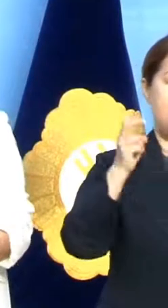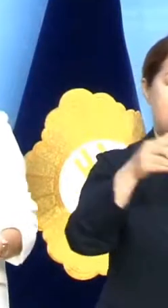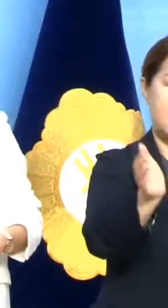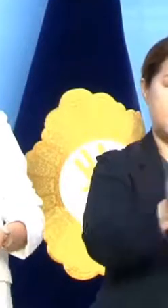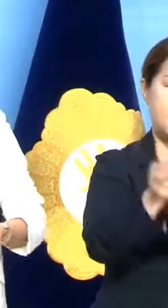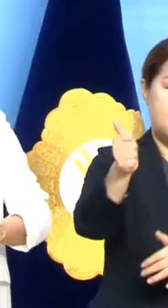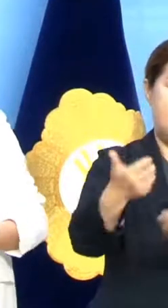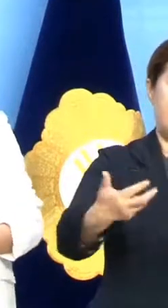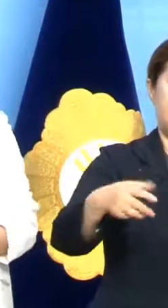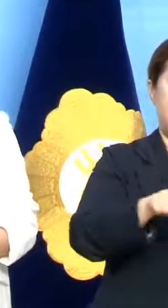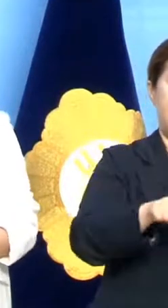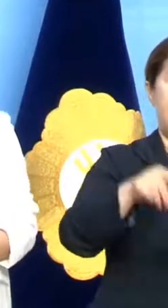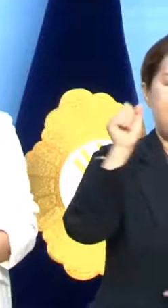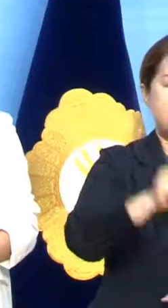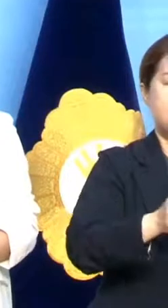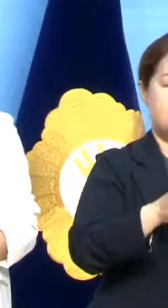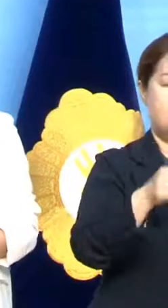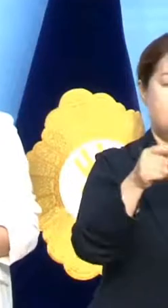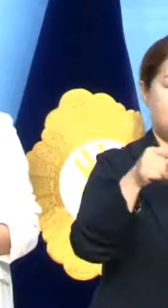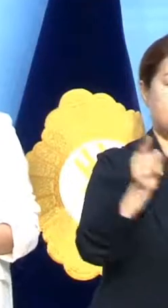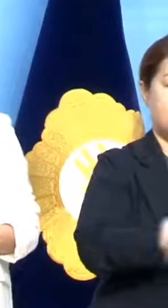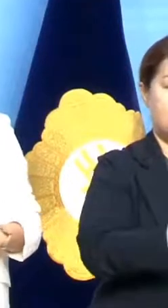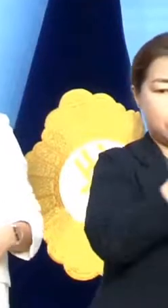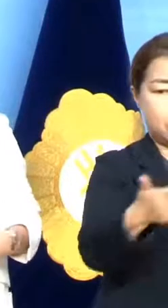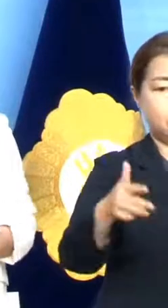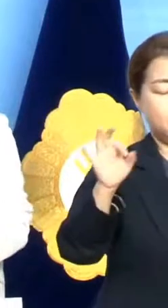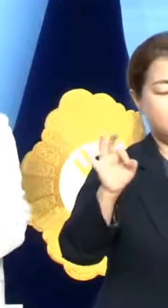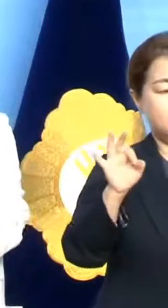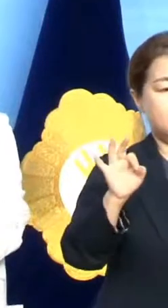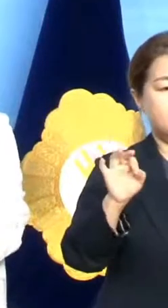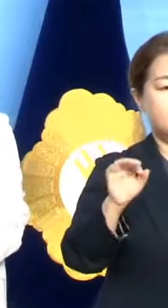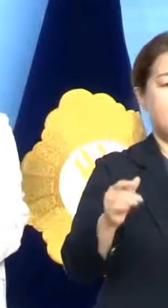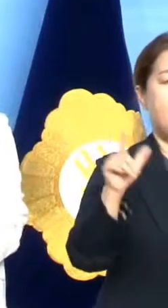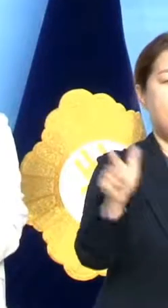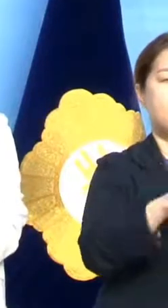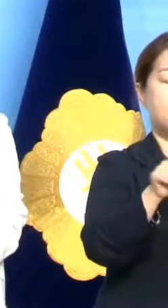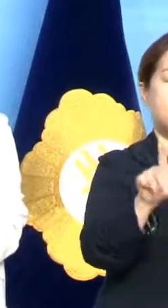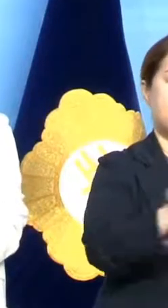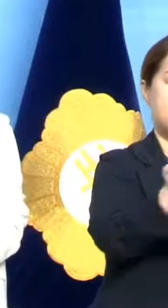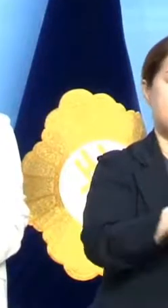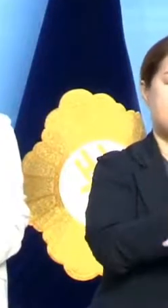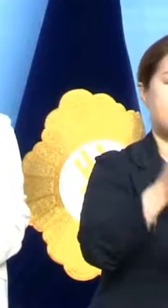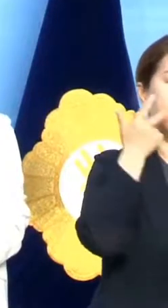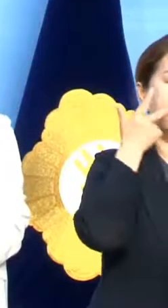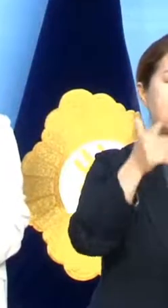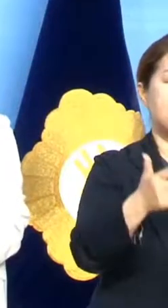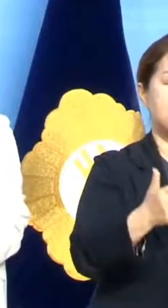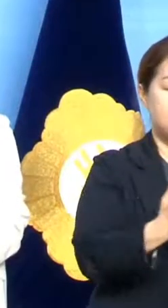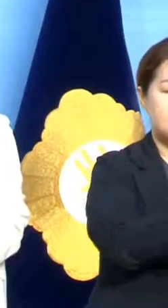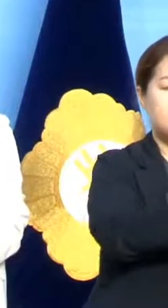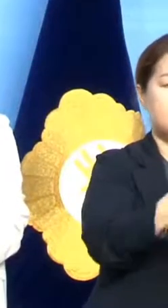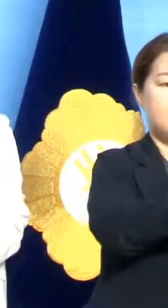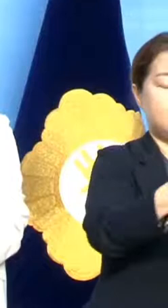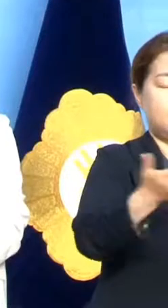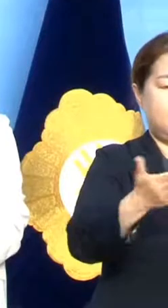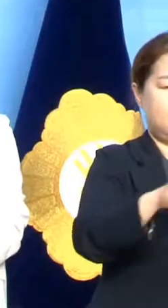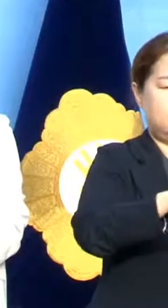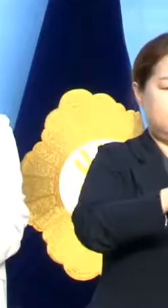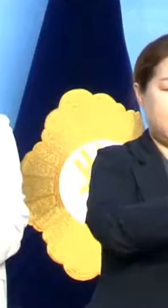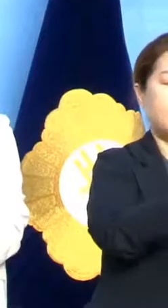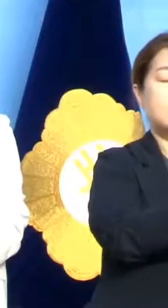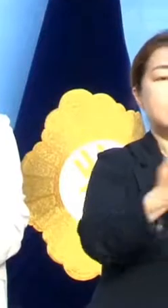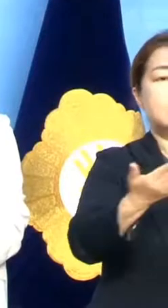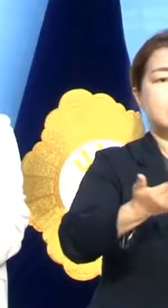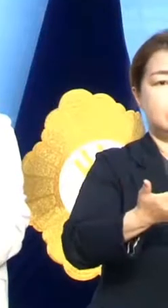아침 7시부터 저녁 10시까지 하루 15시간 주 90세 시간에 장시간 노동을 부추기는 어이